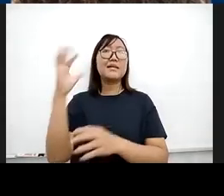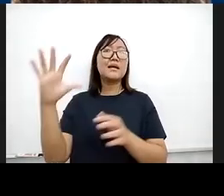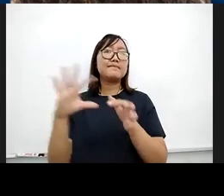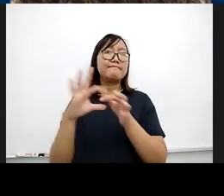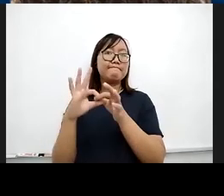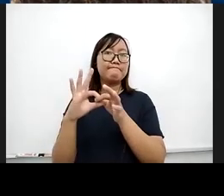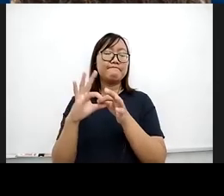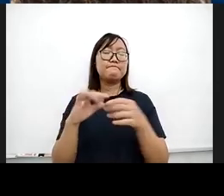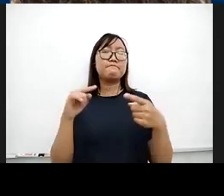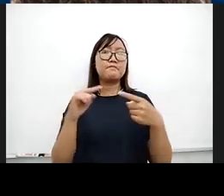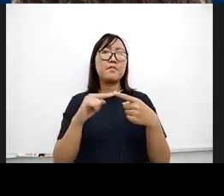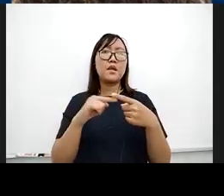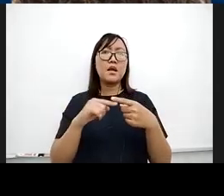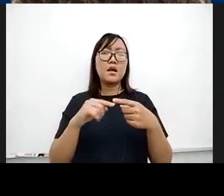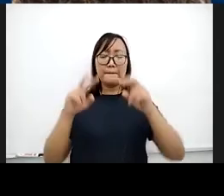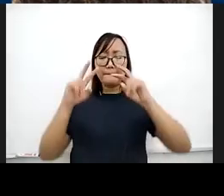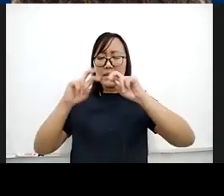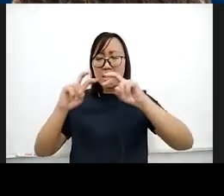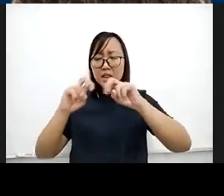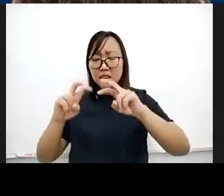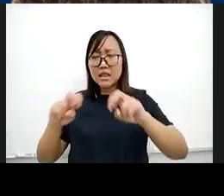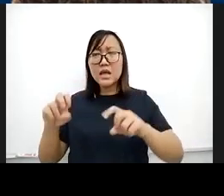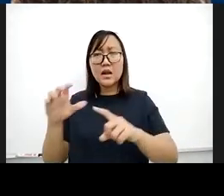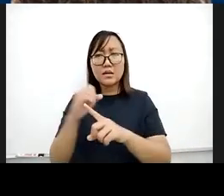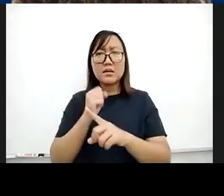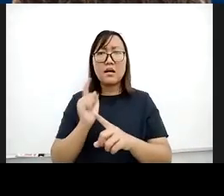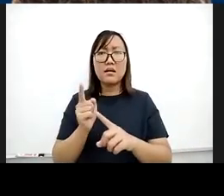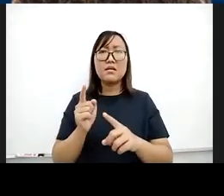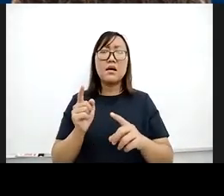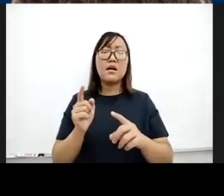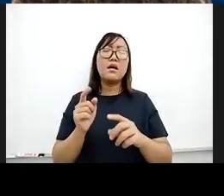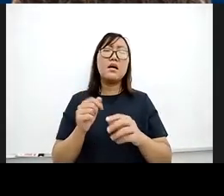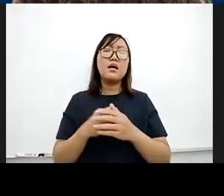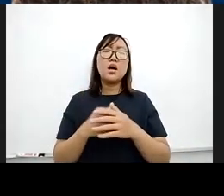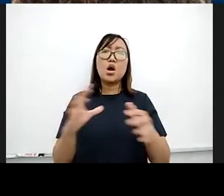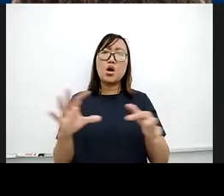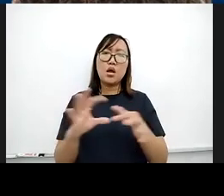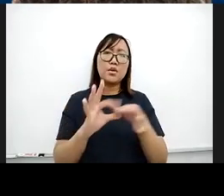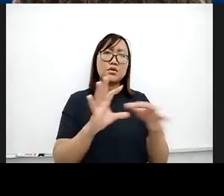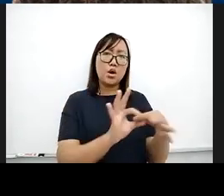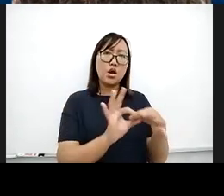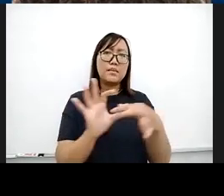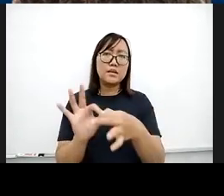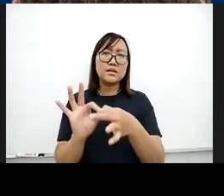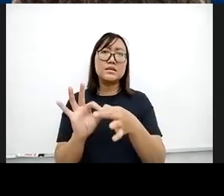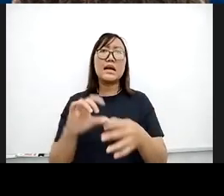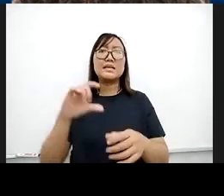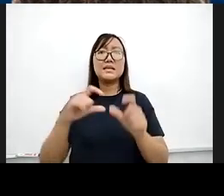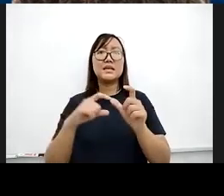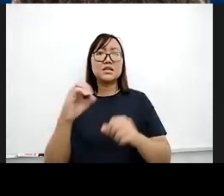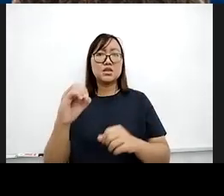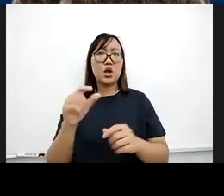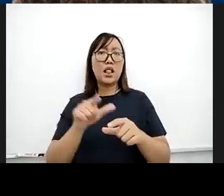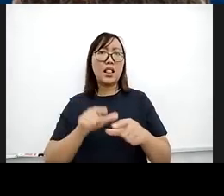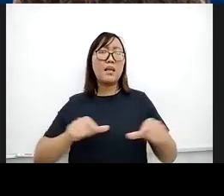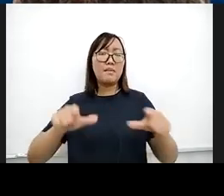banyak sekali hasil-hasil penelitian kajian juga kolaborasi kolaborasi dengan CSO lembaga masyarakat